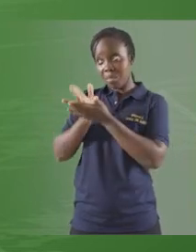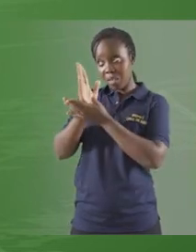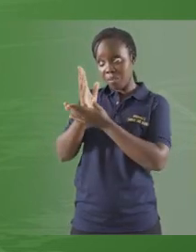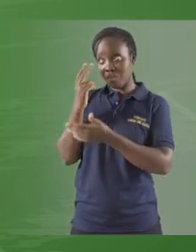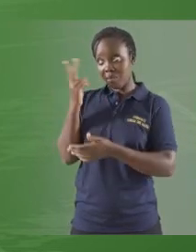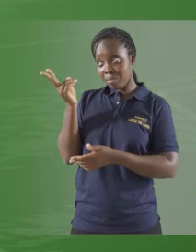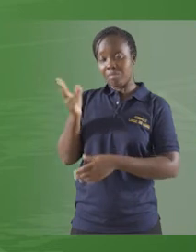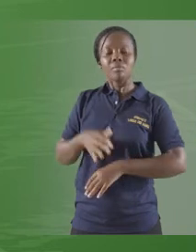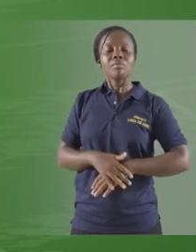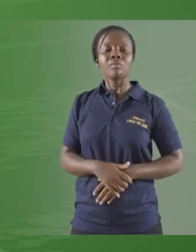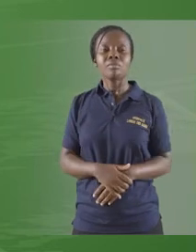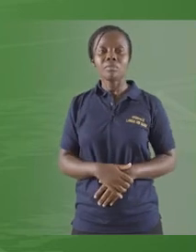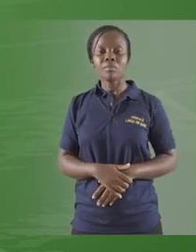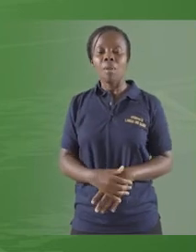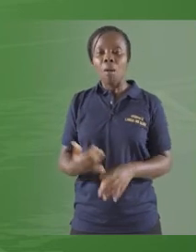L'albinisme